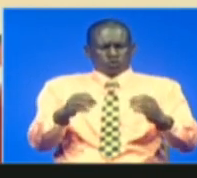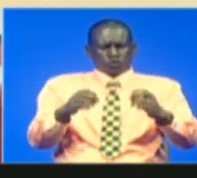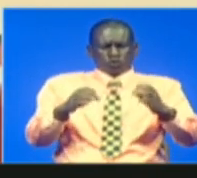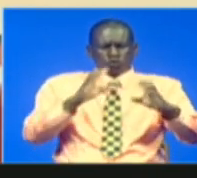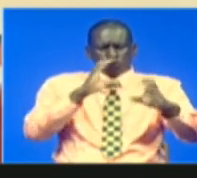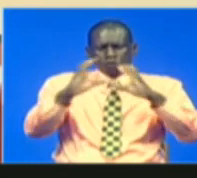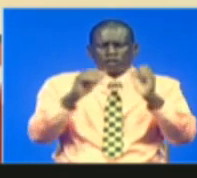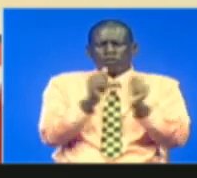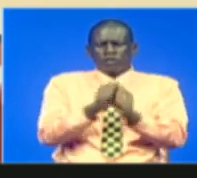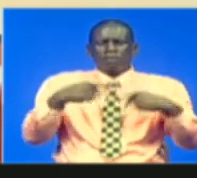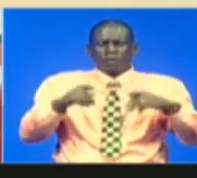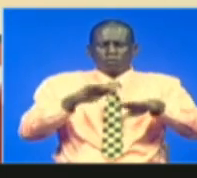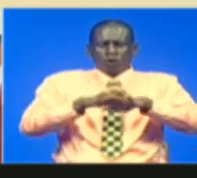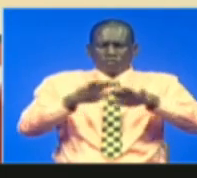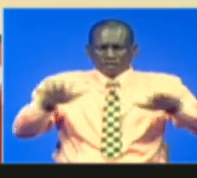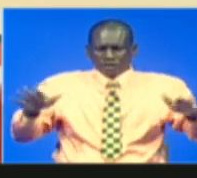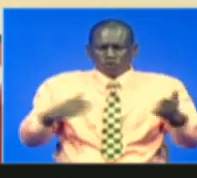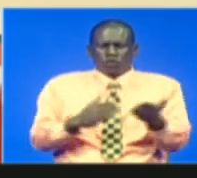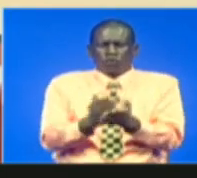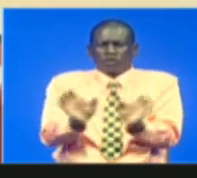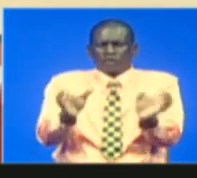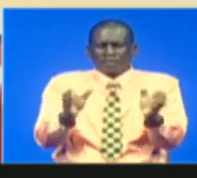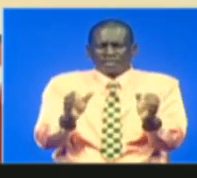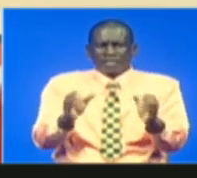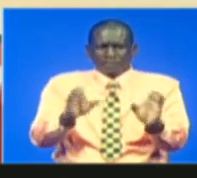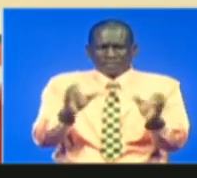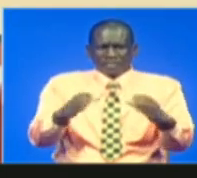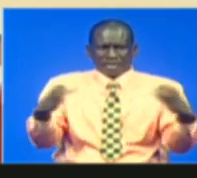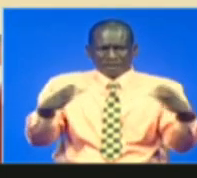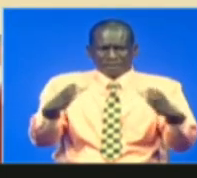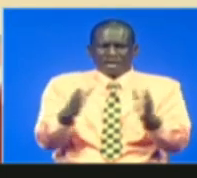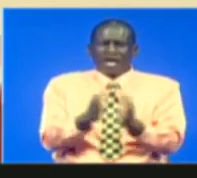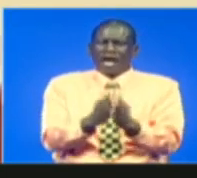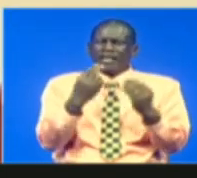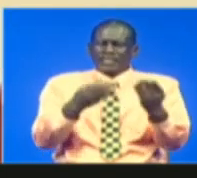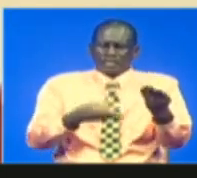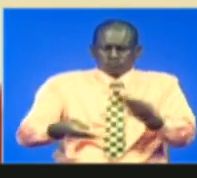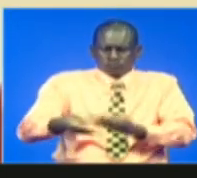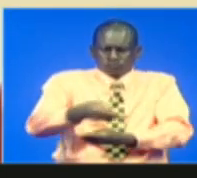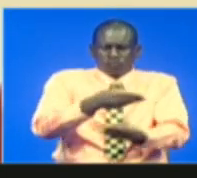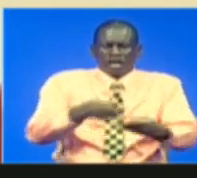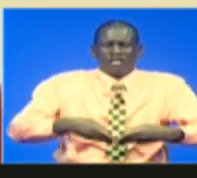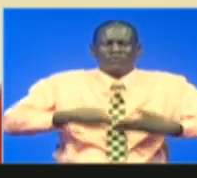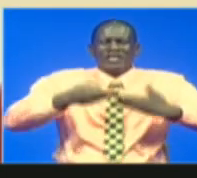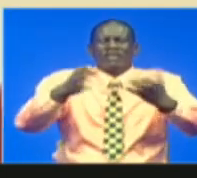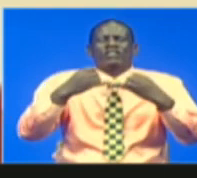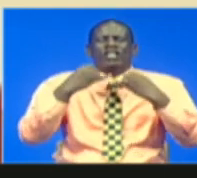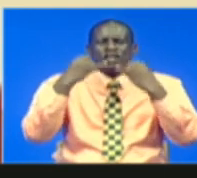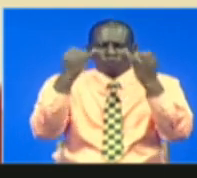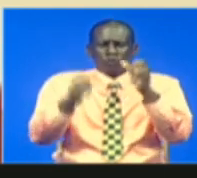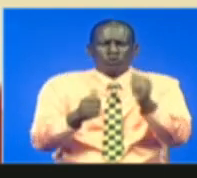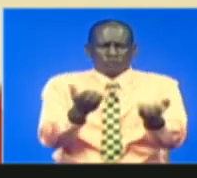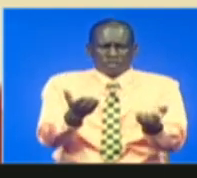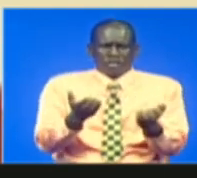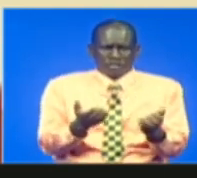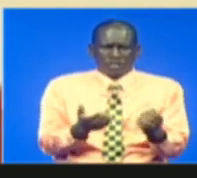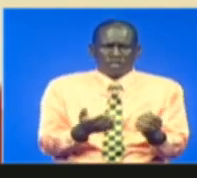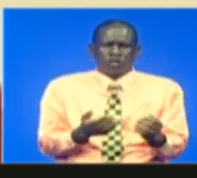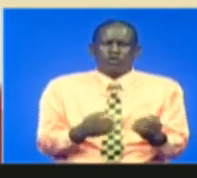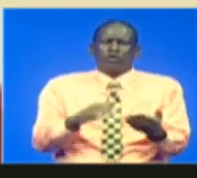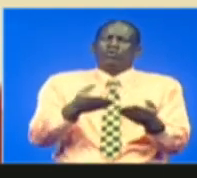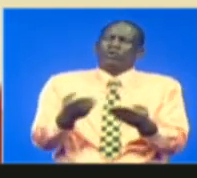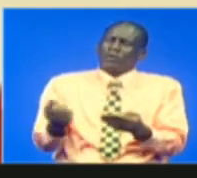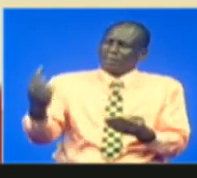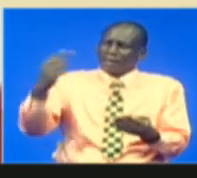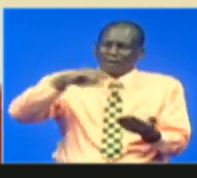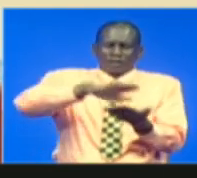media houses and to see how best to interact and provide the information that you will need. We will be forthcoming and share information as